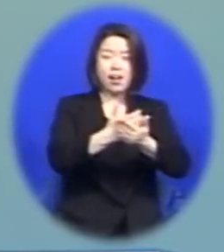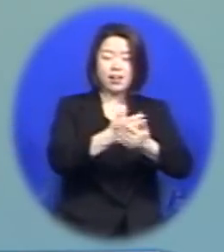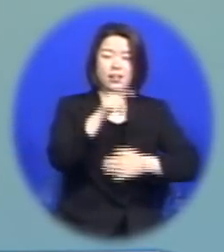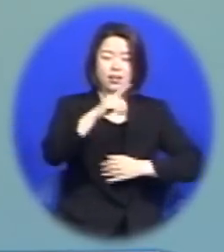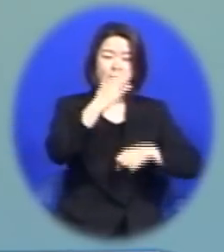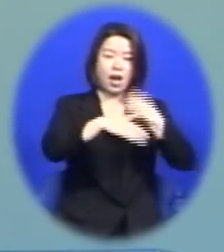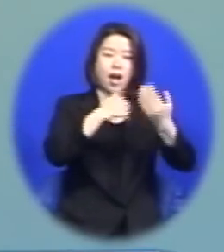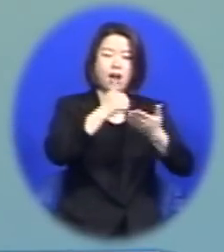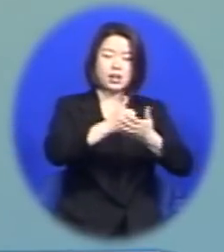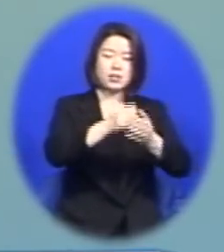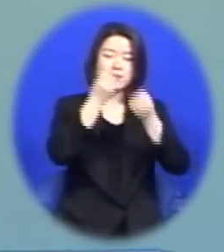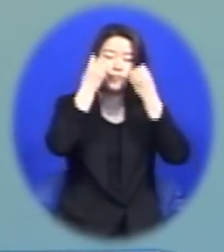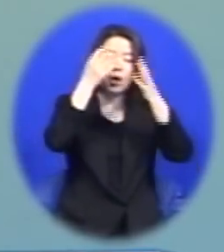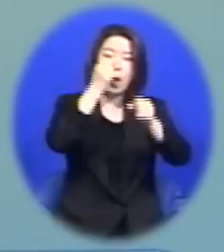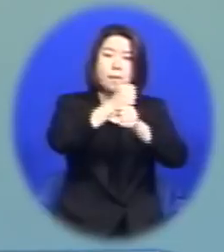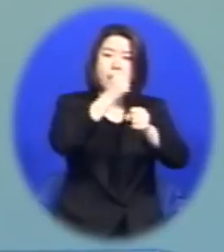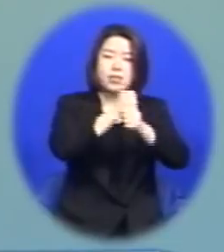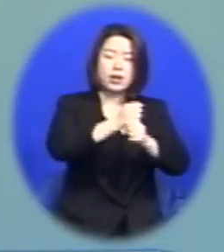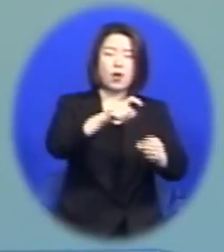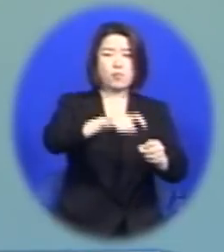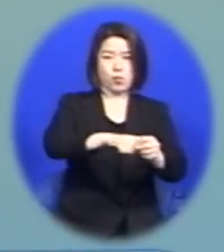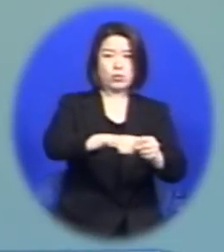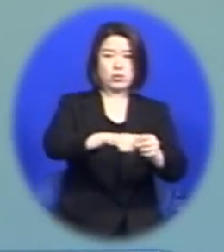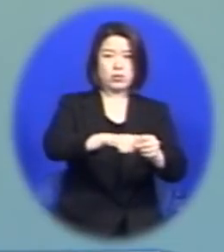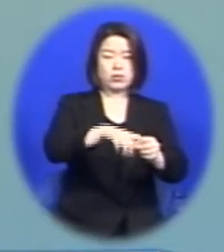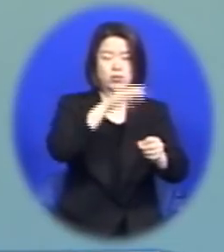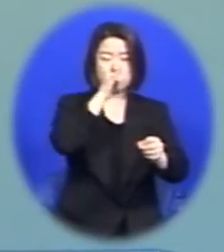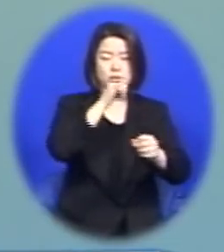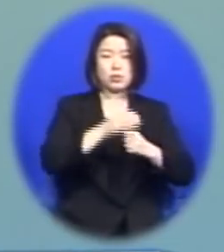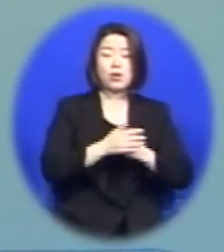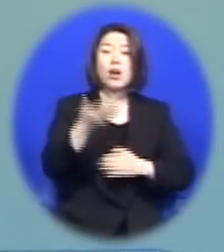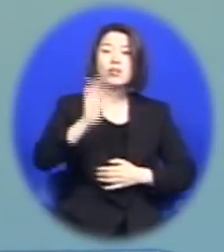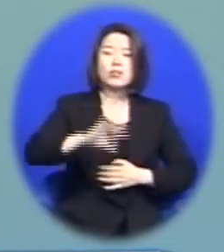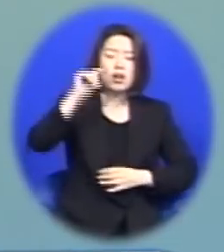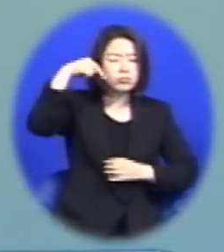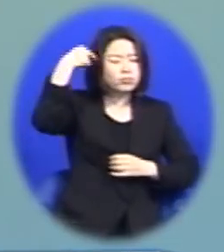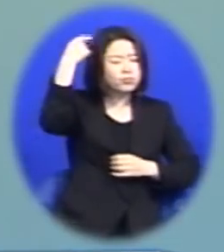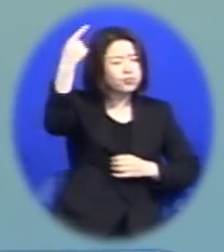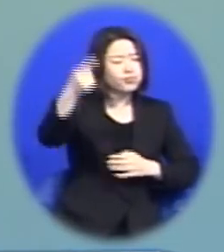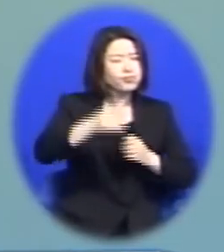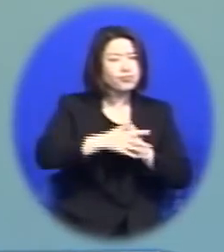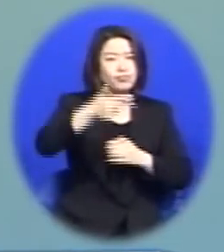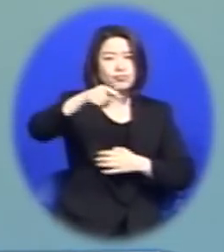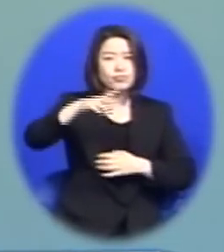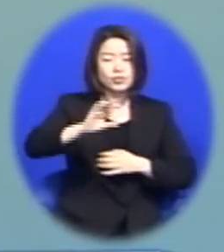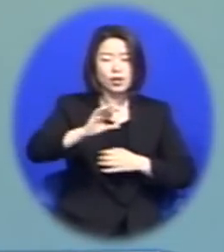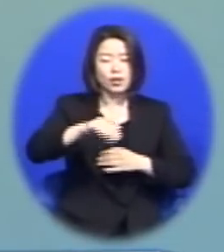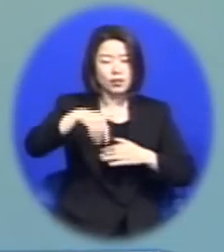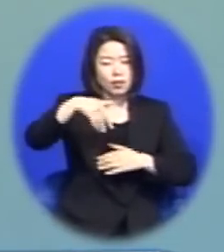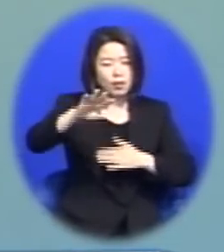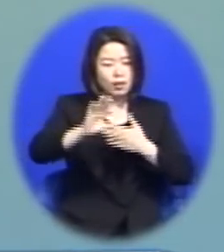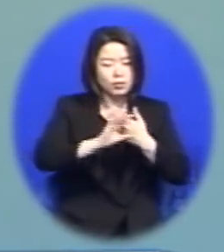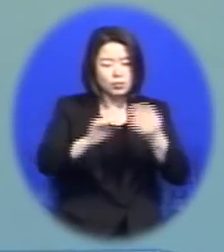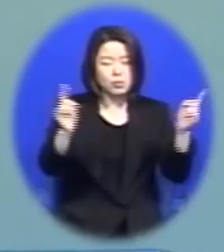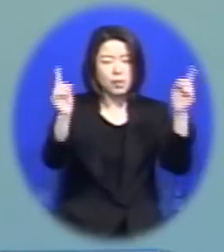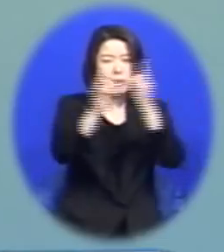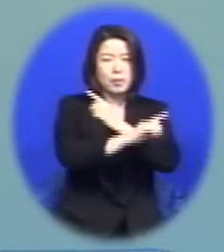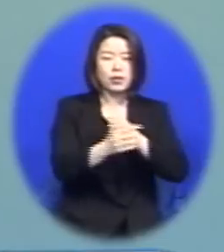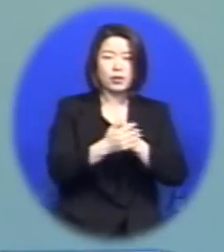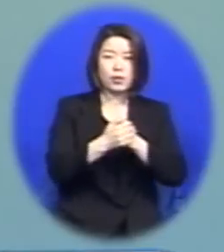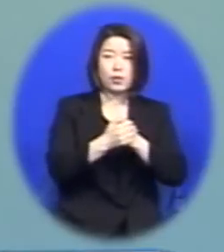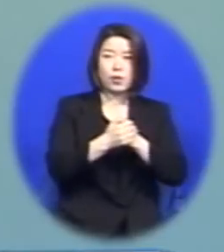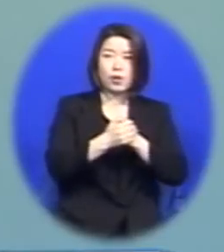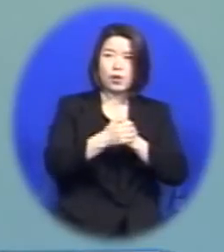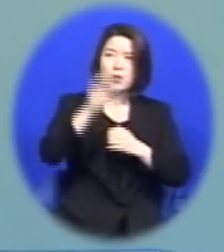창조의 목적 입니다 그런데 그 다음 장에 가서 확 바뀝니다 전화가 따 먹고 난